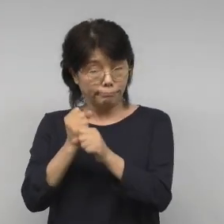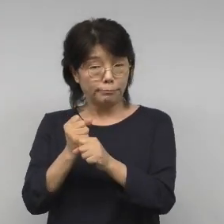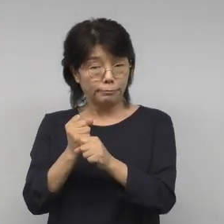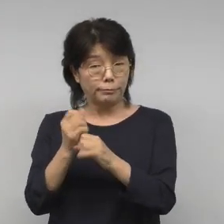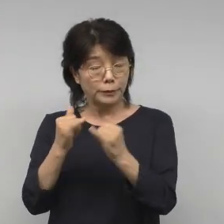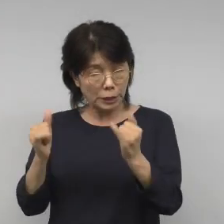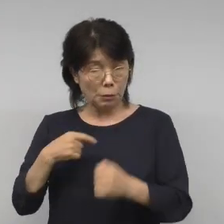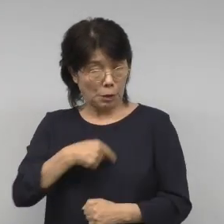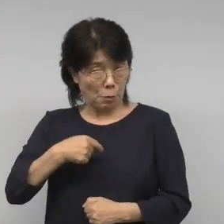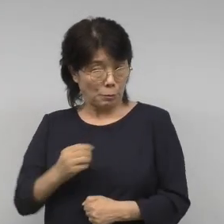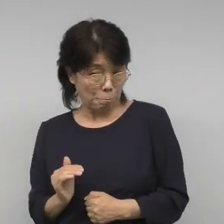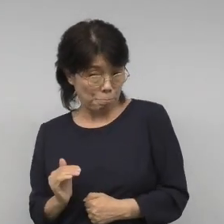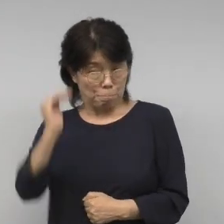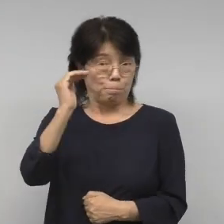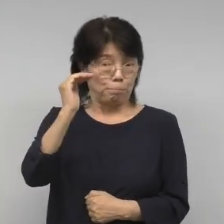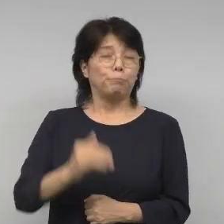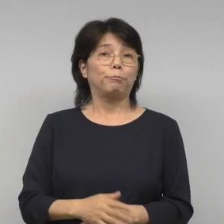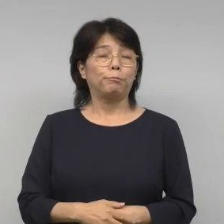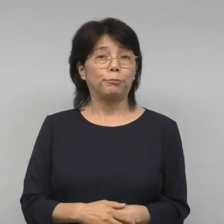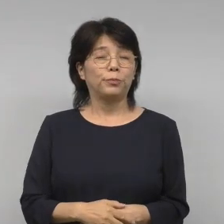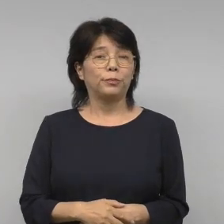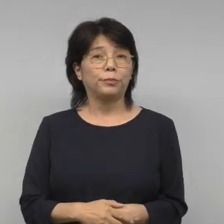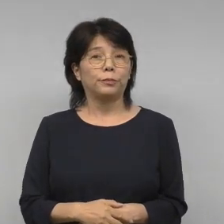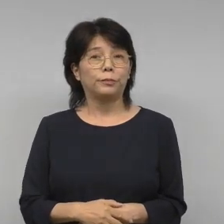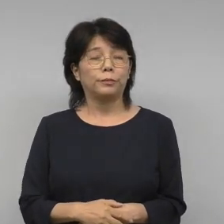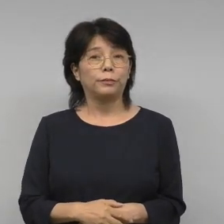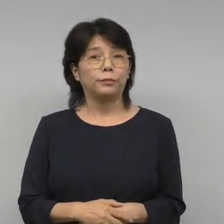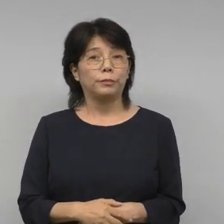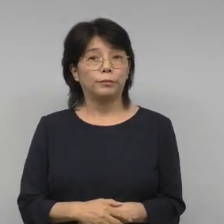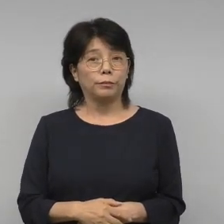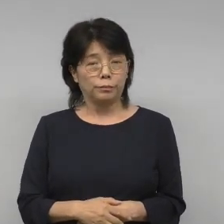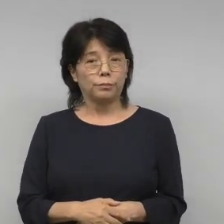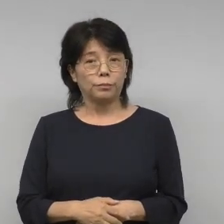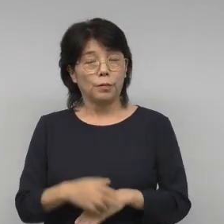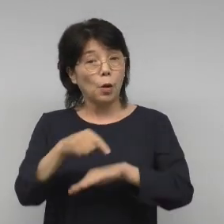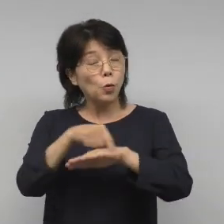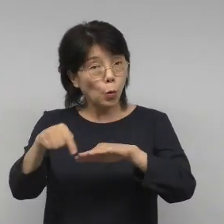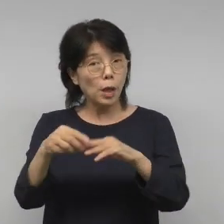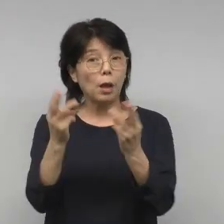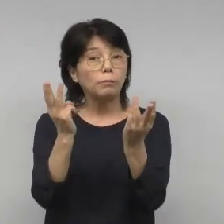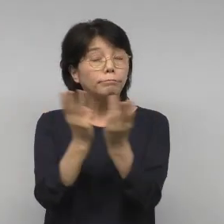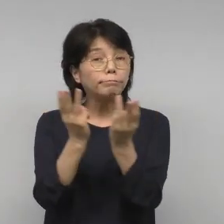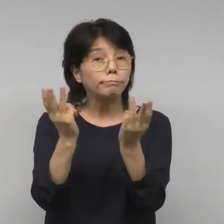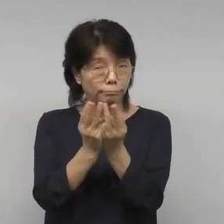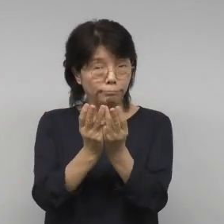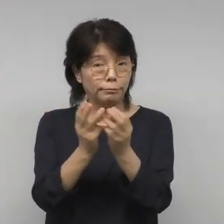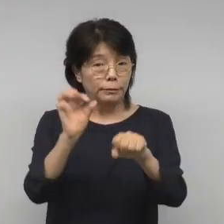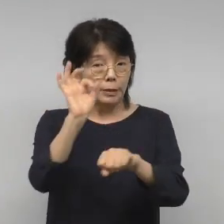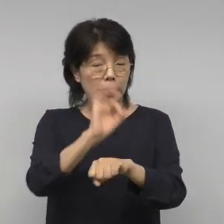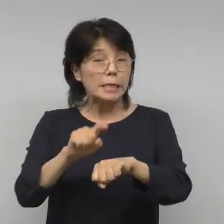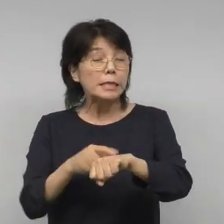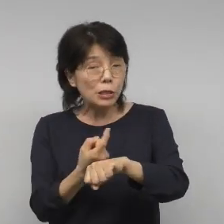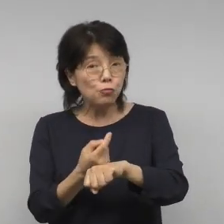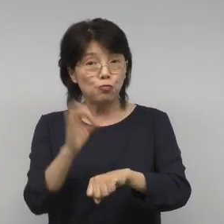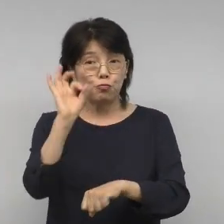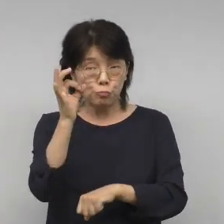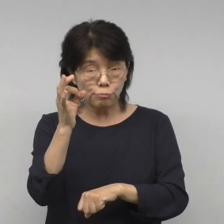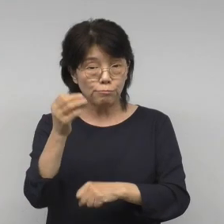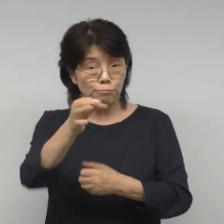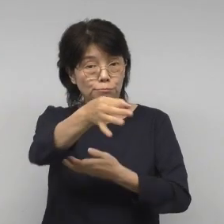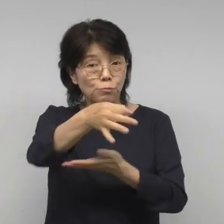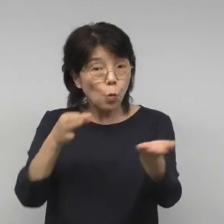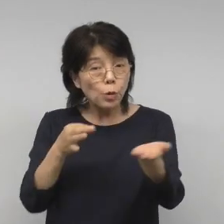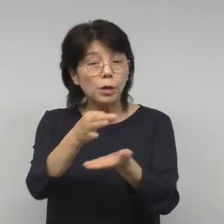ーションが上がったよ、また想定通りの数量品質単価で取引ができ